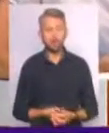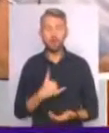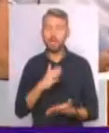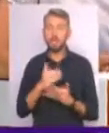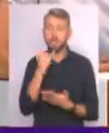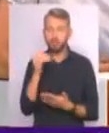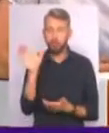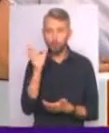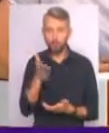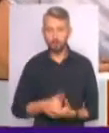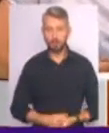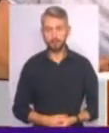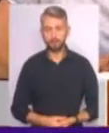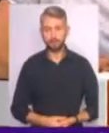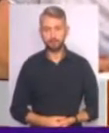глядач. Будь ласка, слухаем вас.